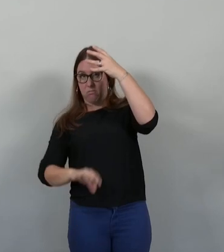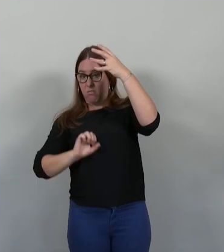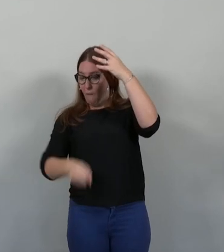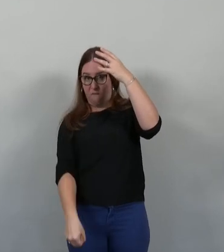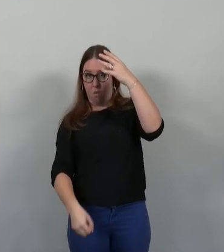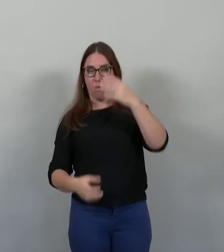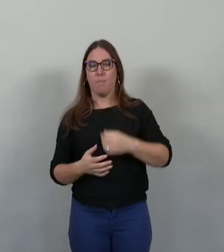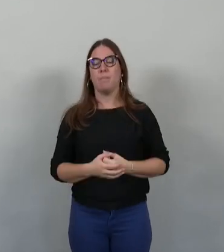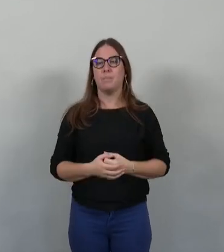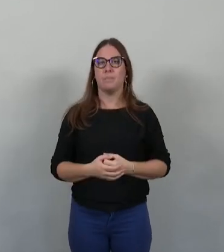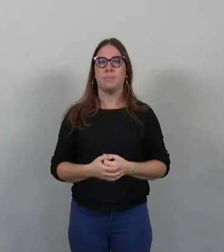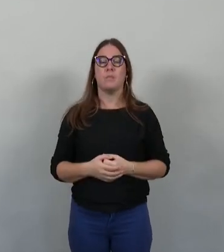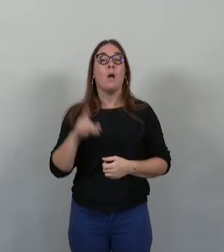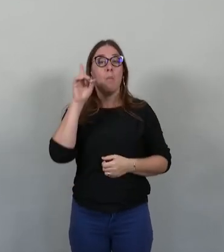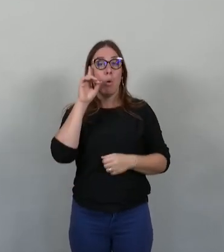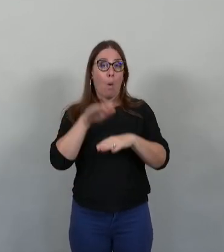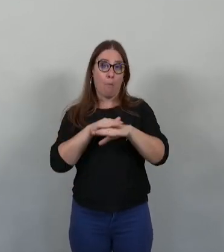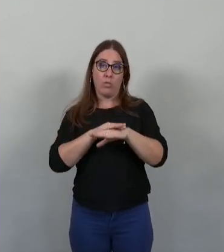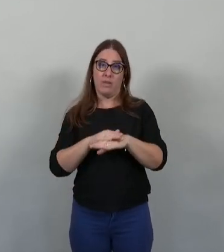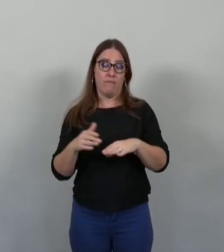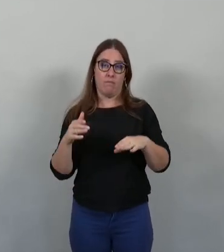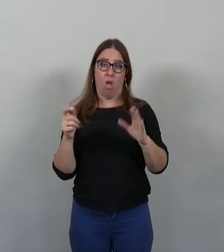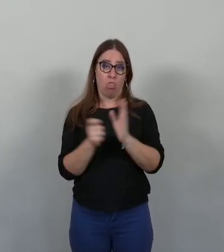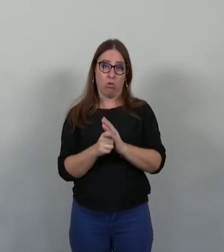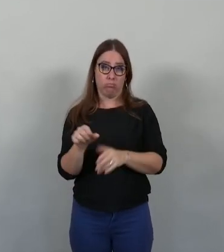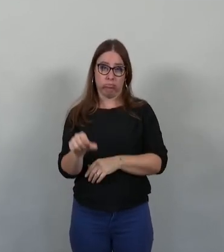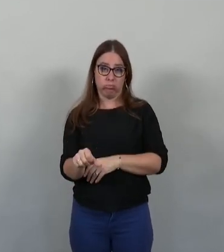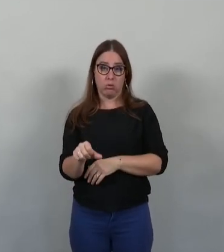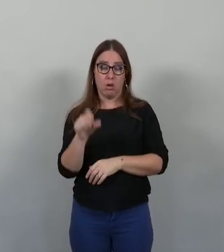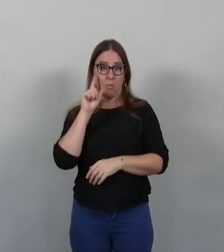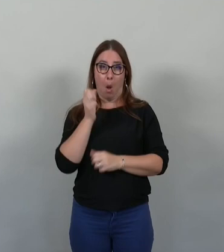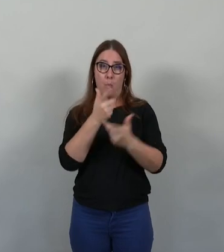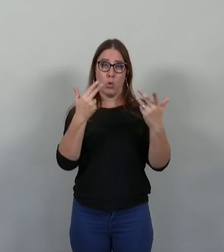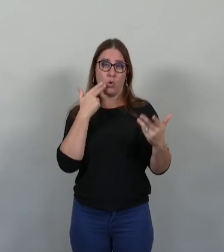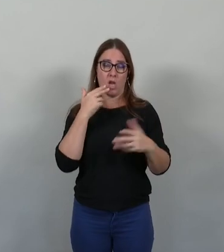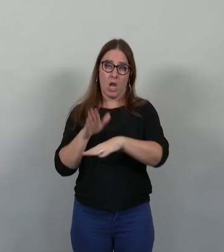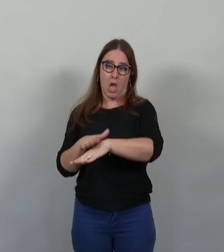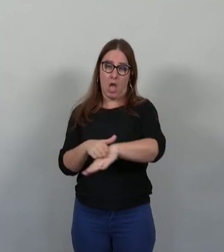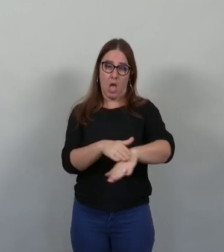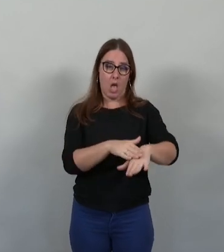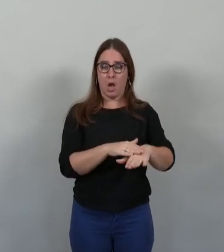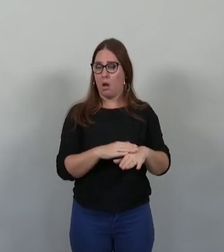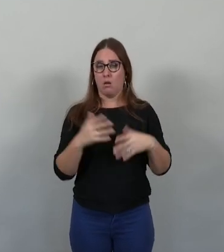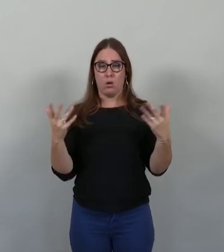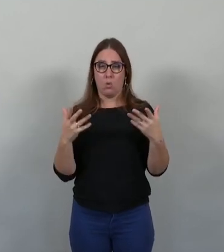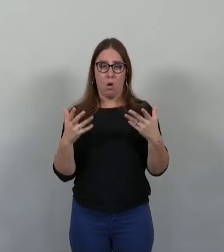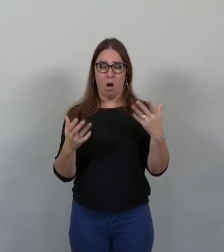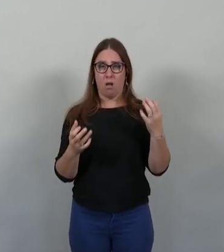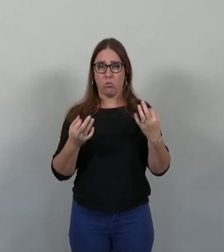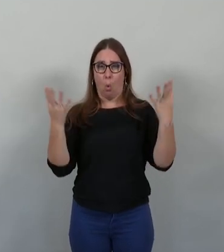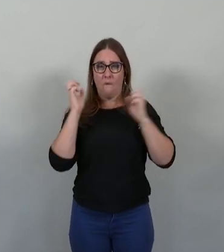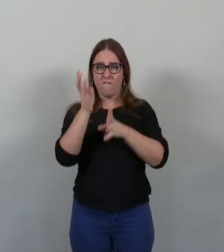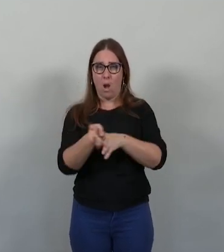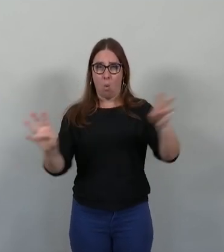reconnu l'une des causes de cette note pointée par de nombreux usagers et notamment la circulation anarchique des deux